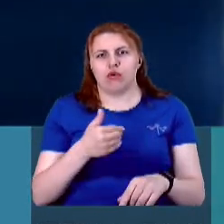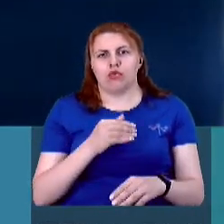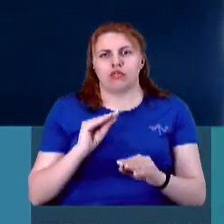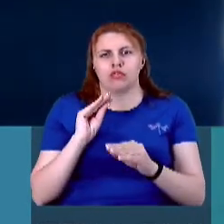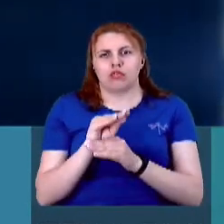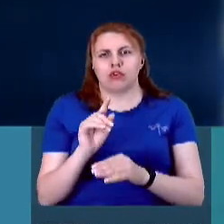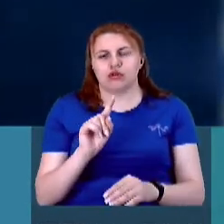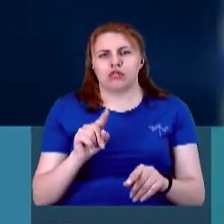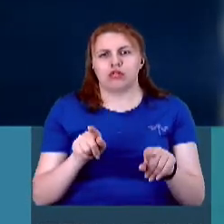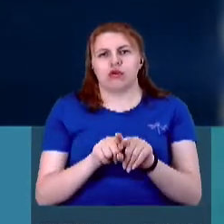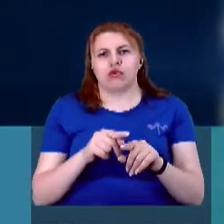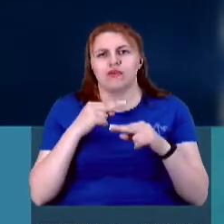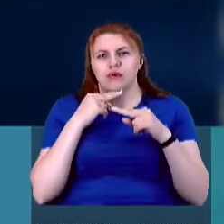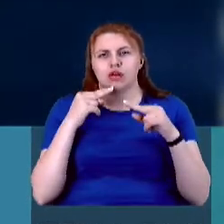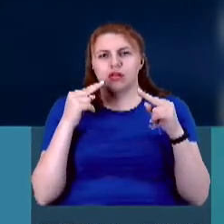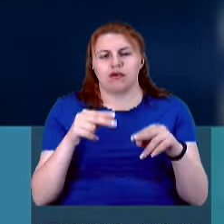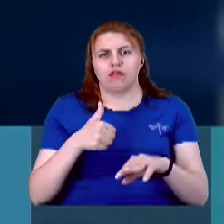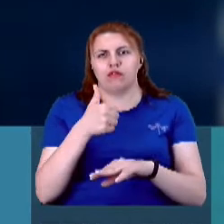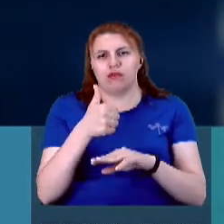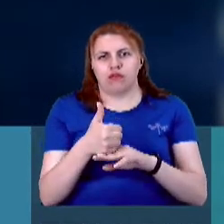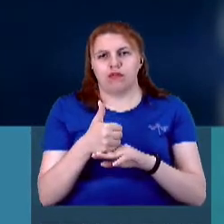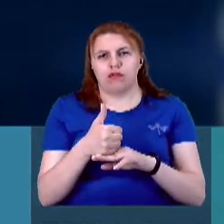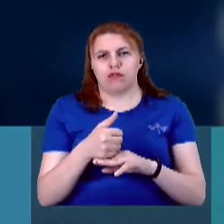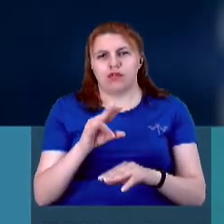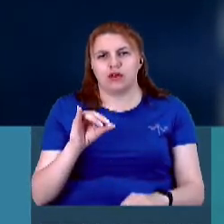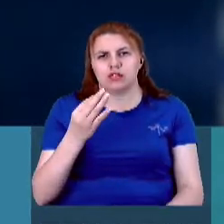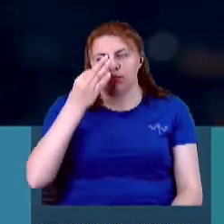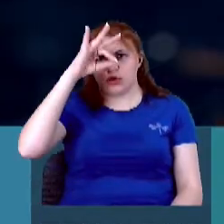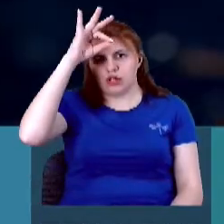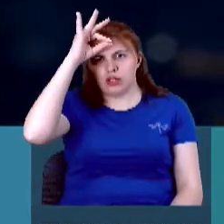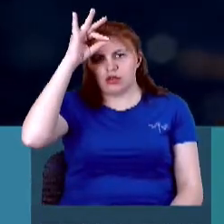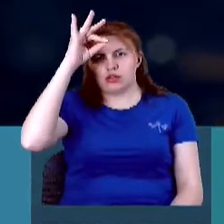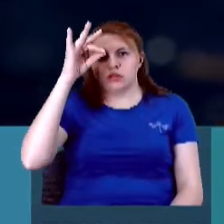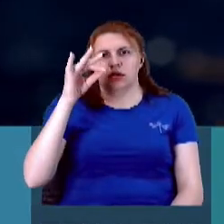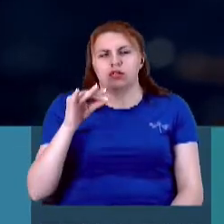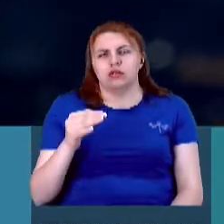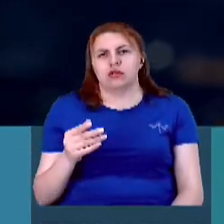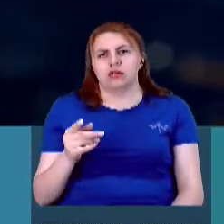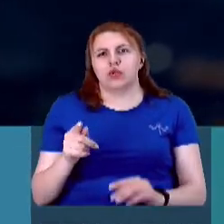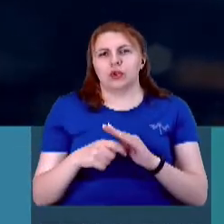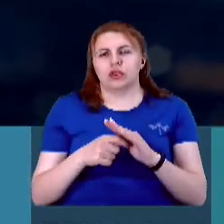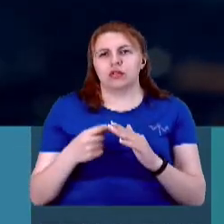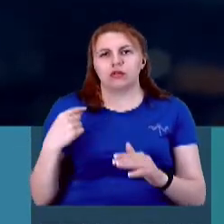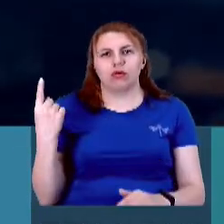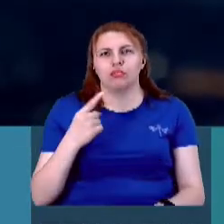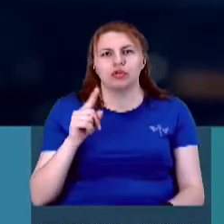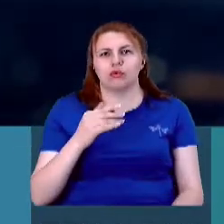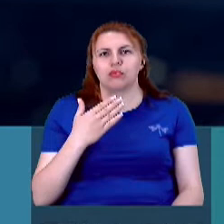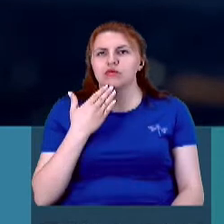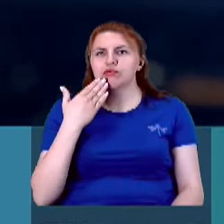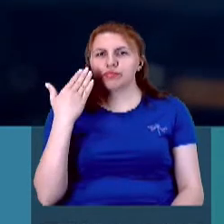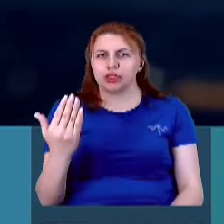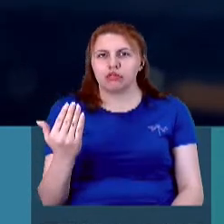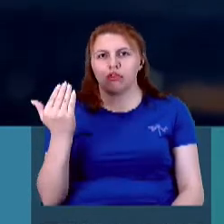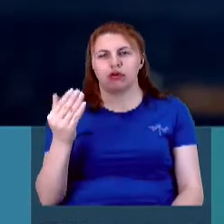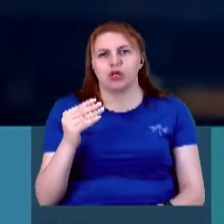сьогодні звертались в Головне управління Національної поліції в Донецькій області, в прес-службу їхню, аби отримати коментар і дізнатися,